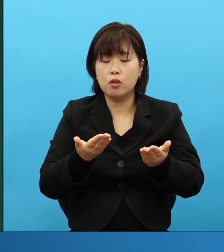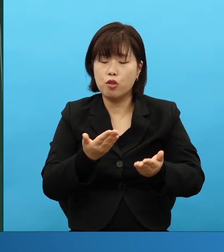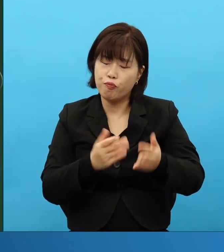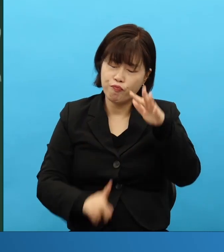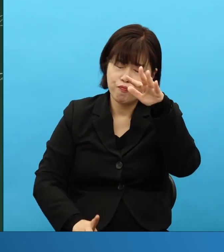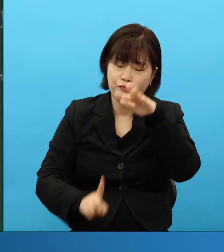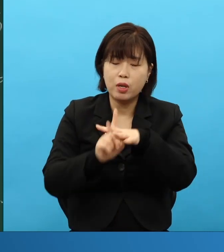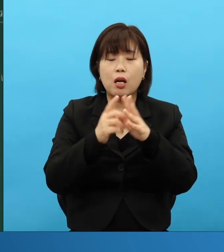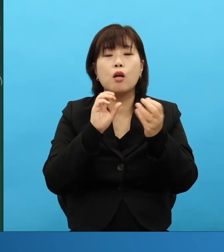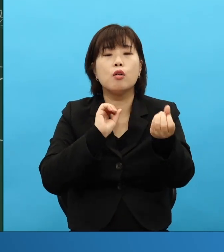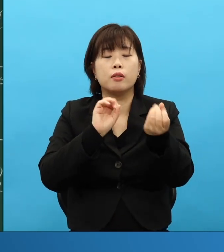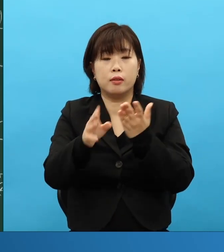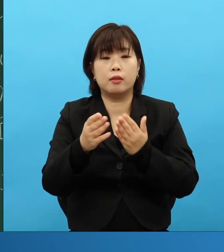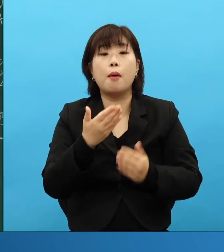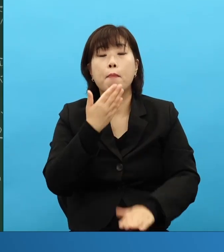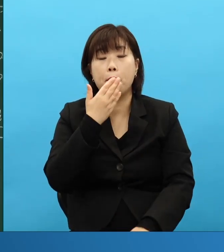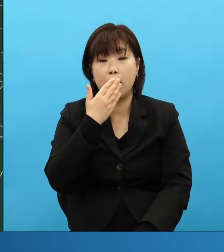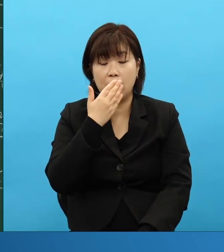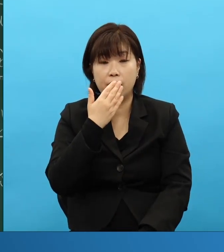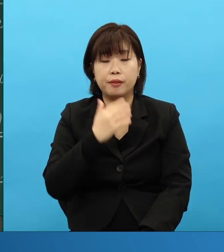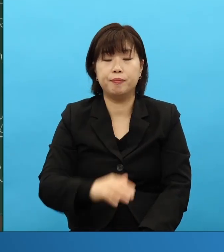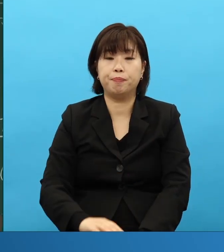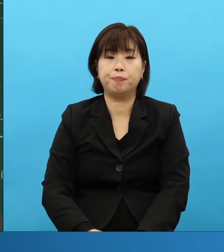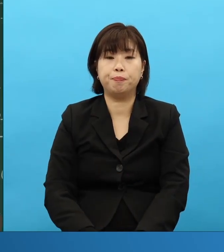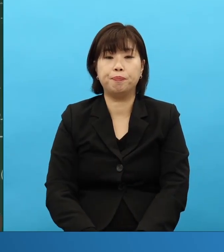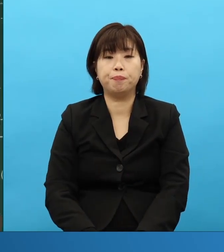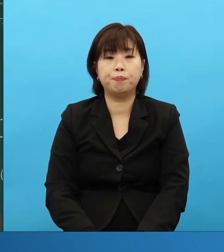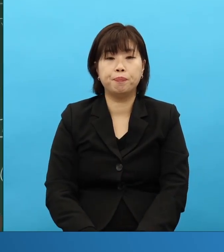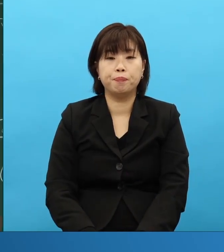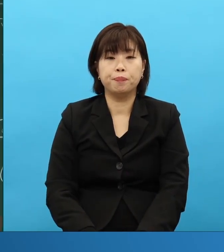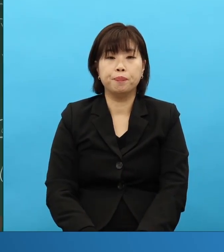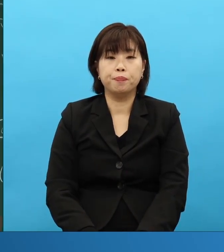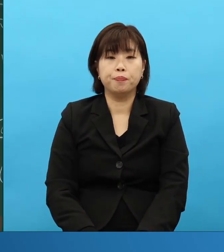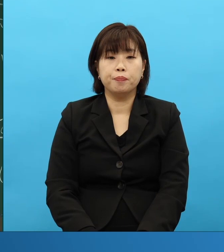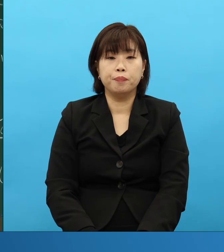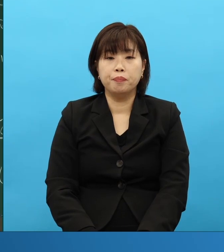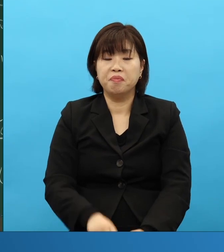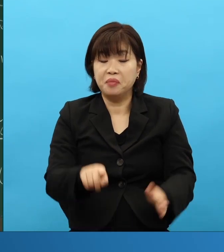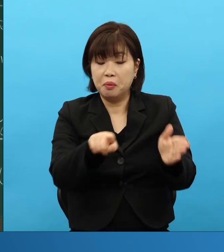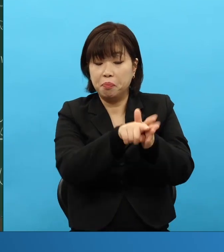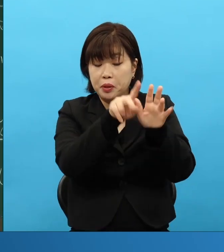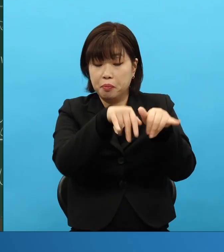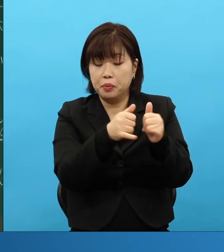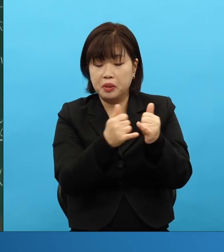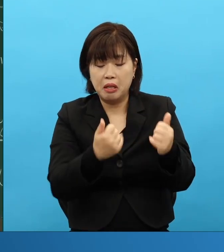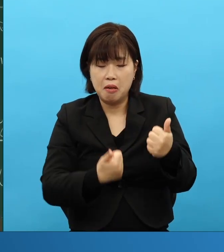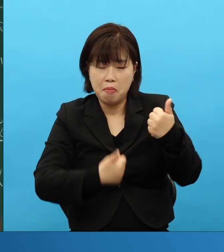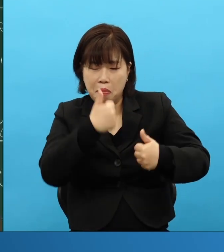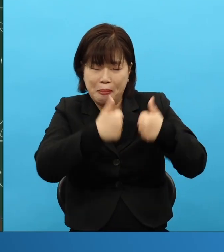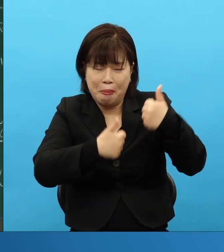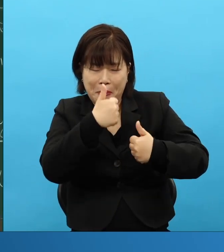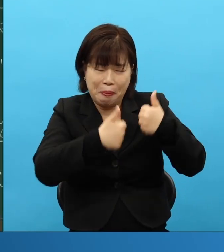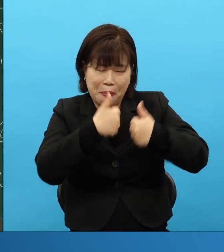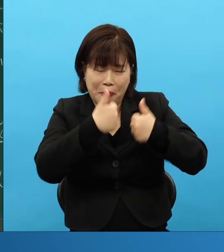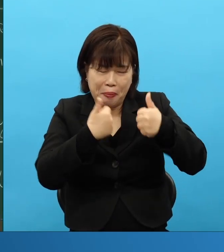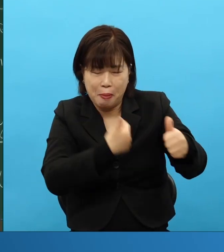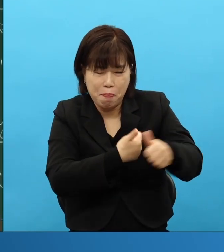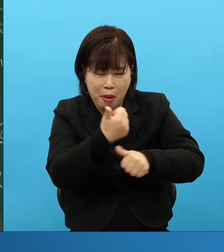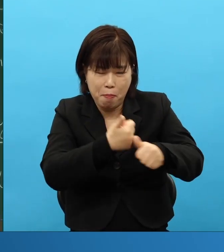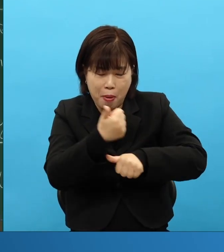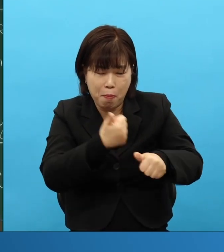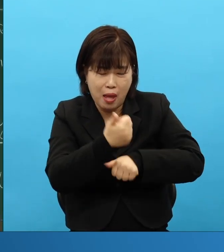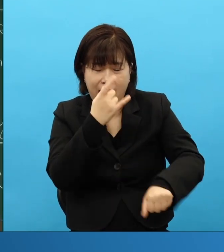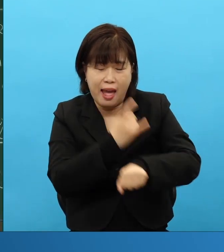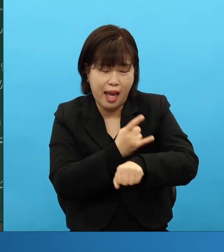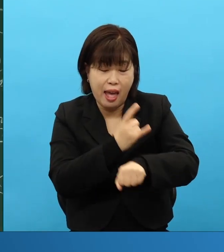어마어마한 게 남아 있지. 여러분들이 무슨 불신자하고 경쟁해서 그거는 한참 수준 낮은 얘기예요. So you